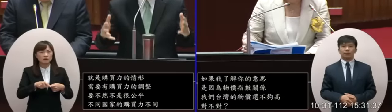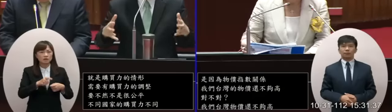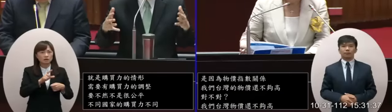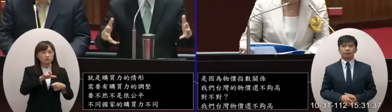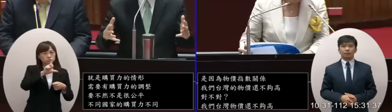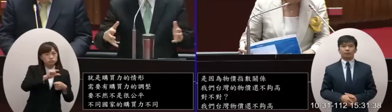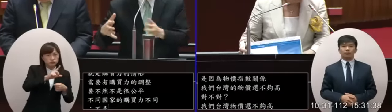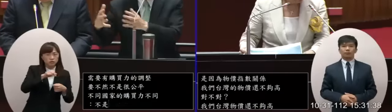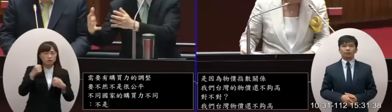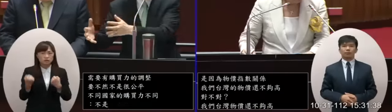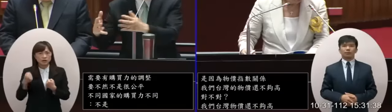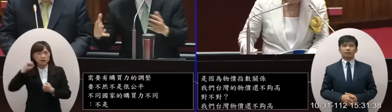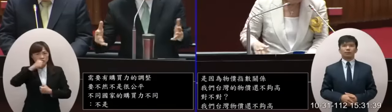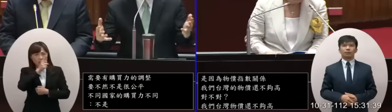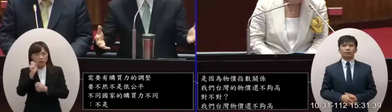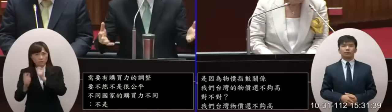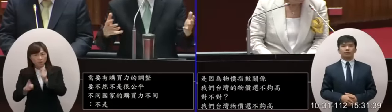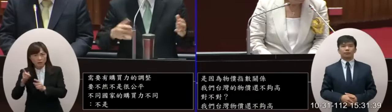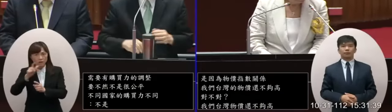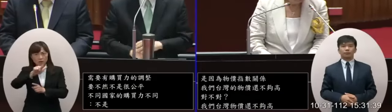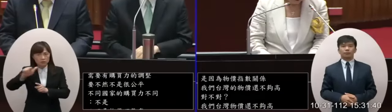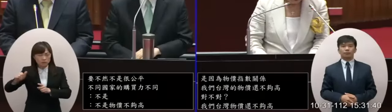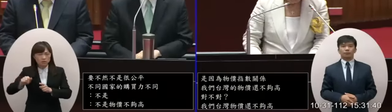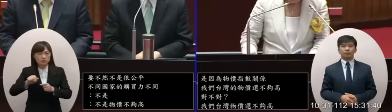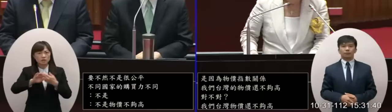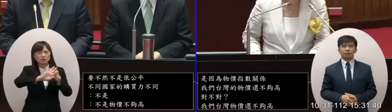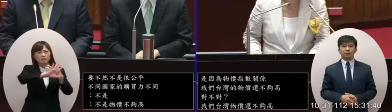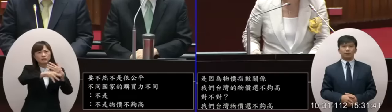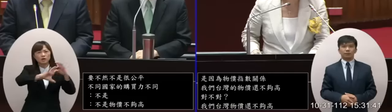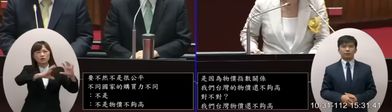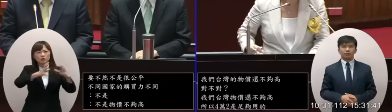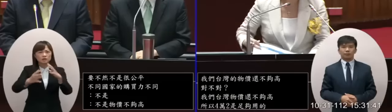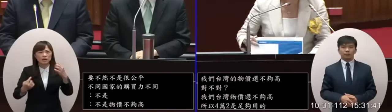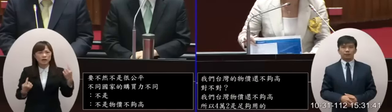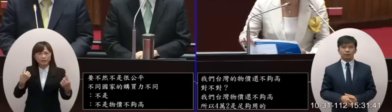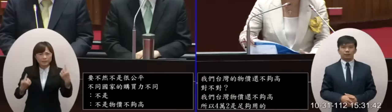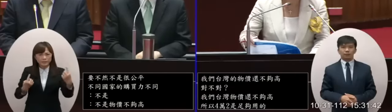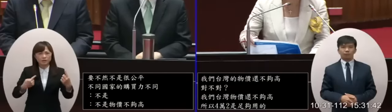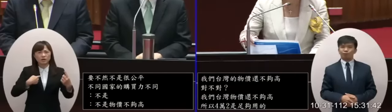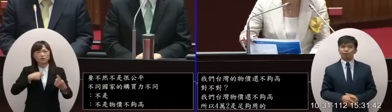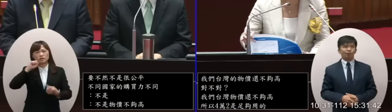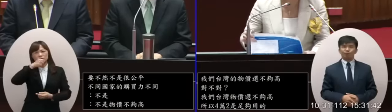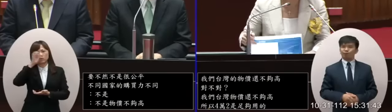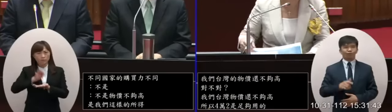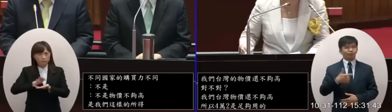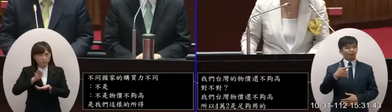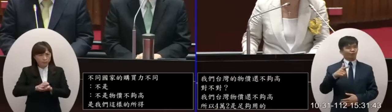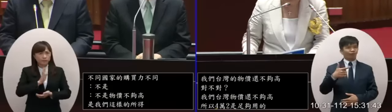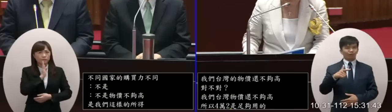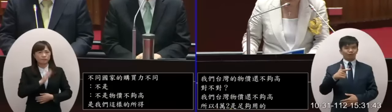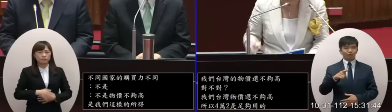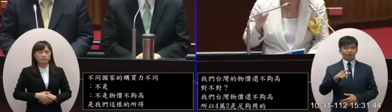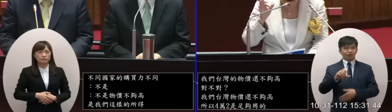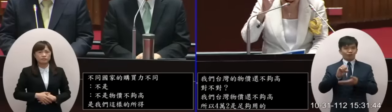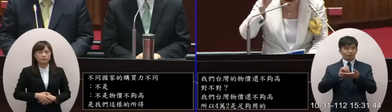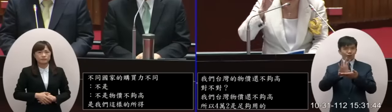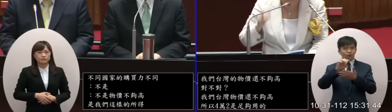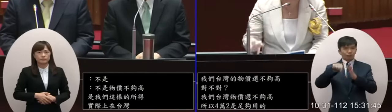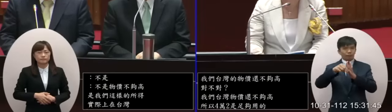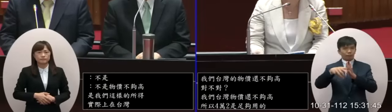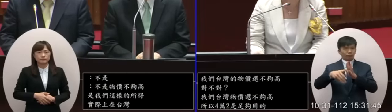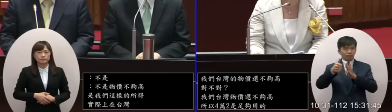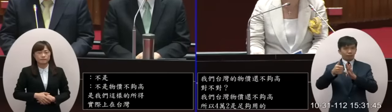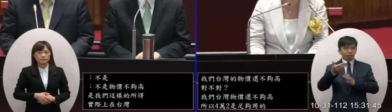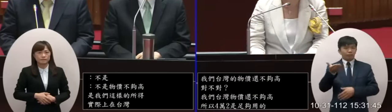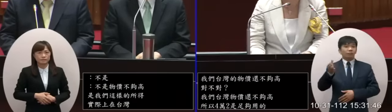况，购买的物品相对于其他的国家来说是好的，是便宜的。 但不是哦，我就是要跟院长报告，我们看一